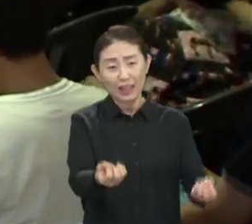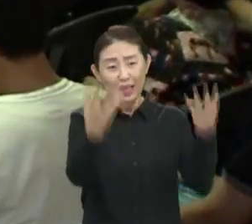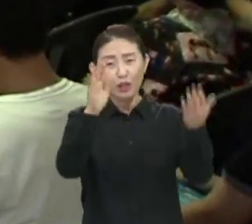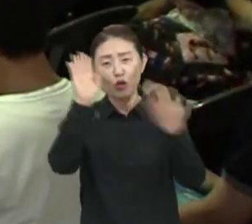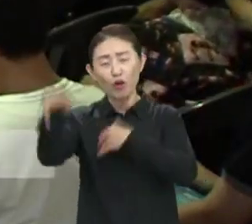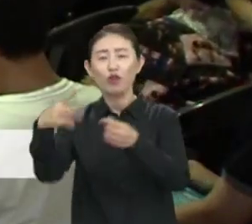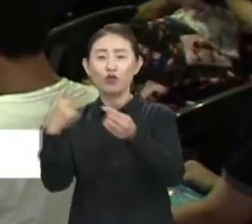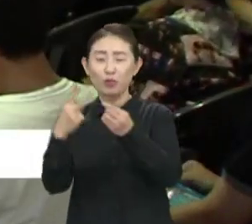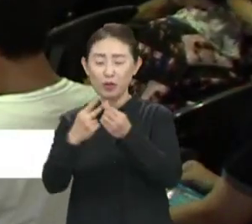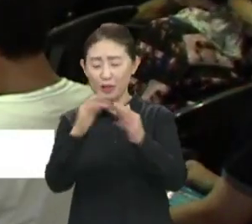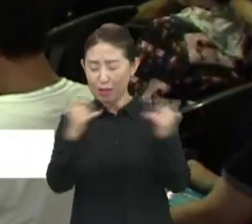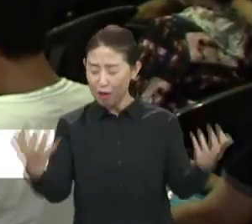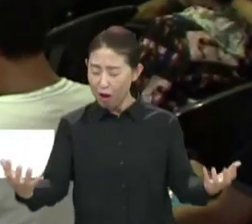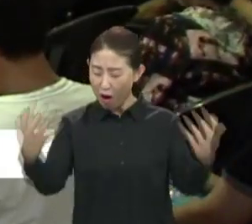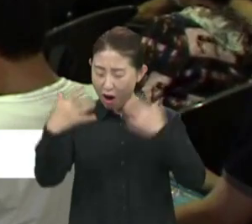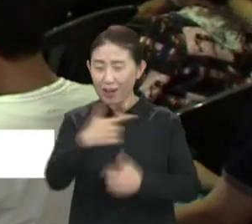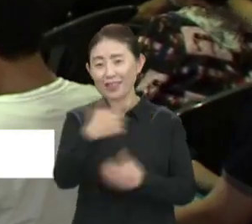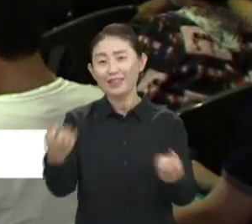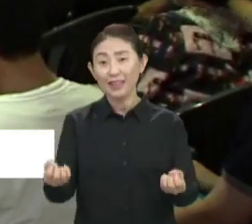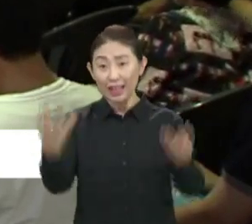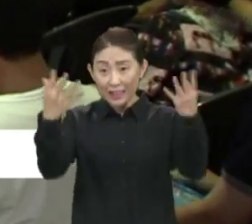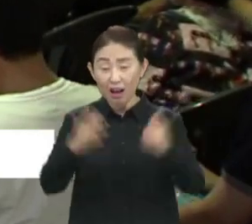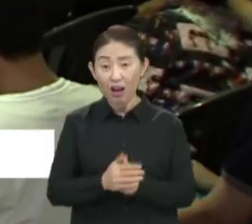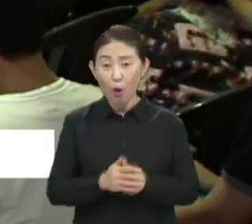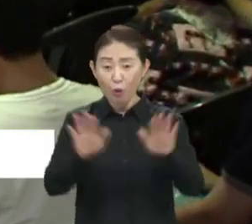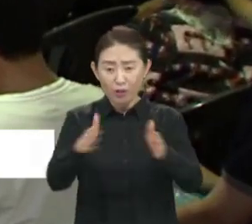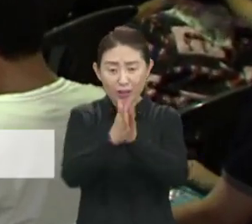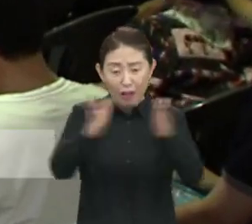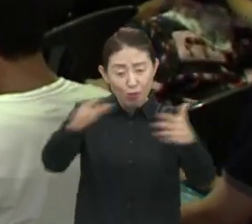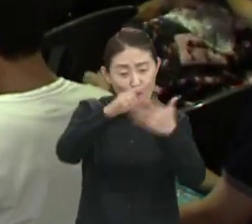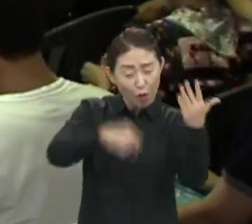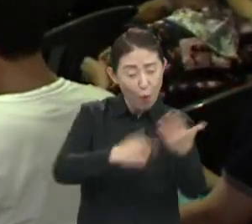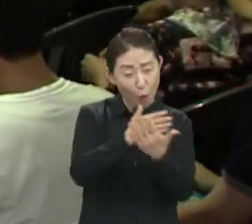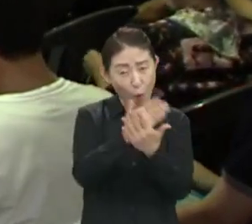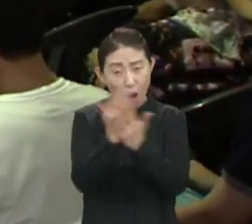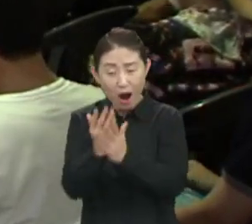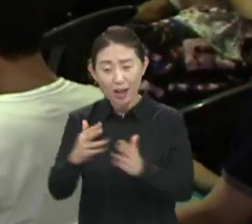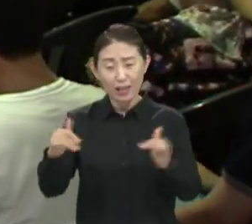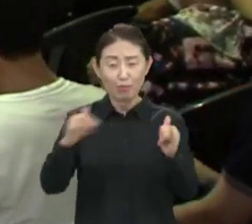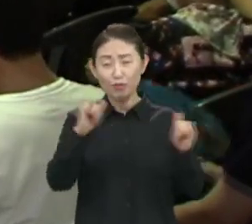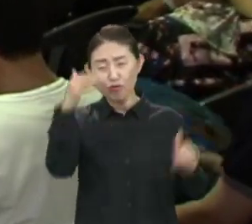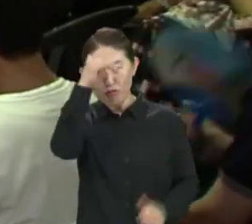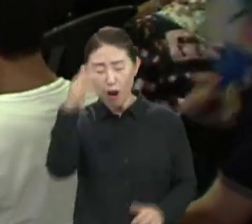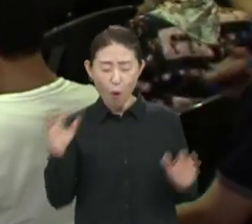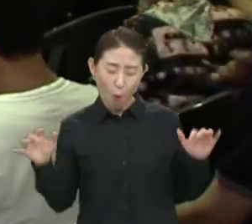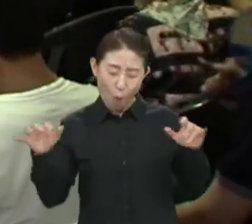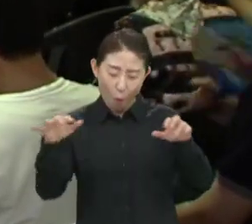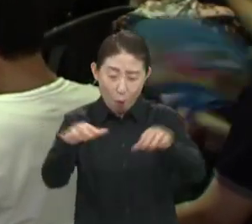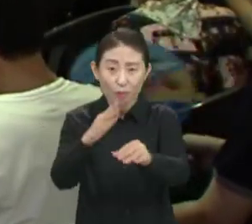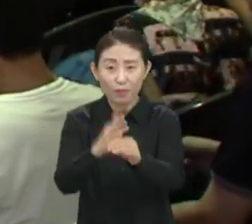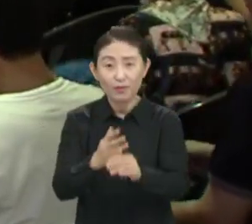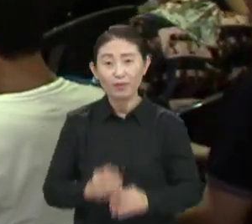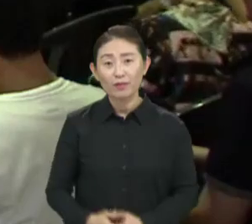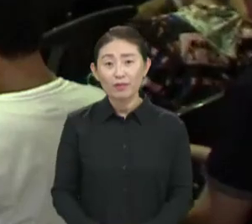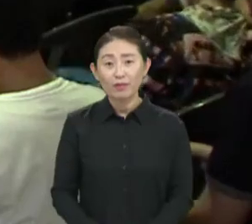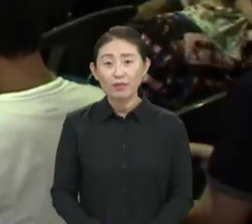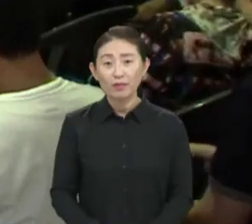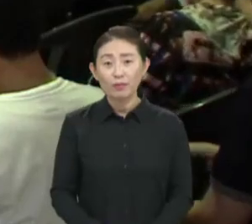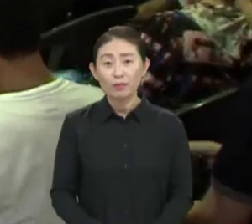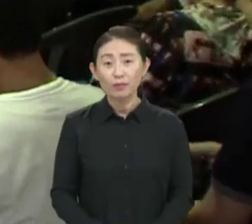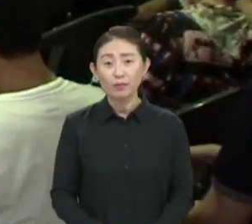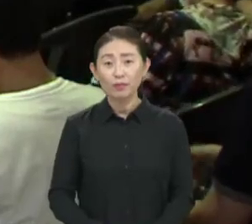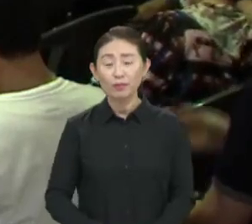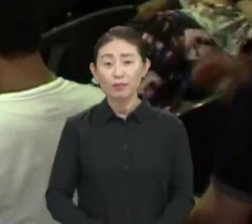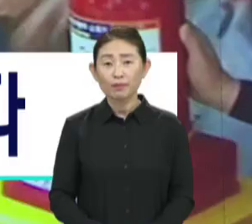영시축제. 첫날부터 많은 볼거리로 시민들의 발걸음이 이어지고 있습니다. 지금까지 대전 특설무대 앞에서 TJB 김철진입니다.